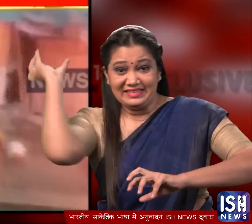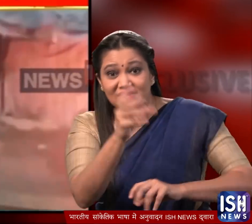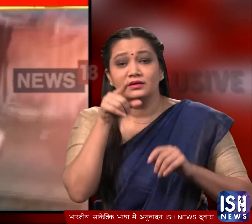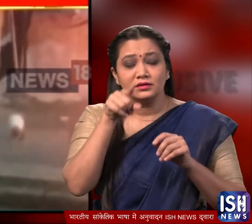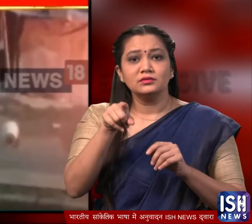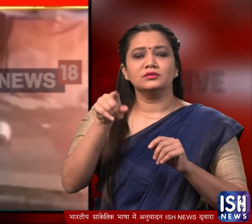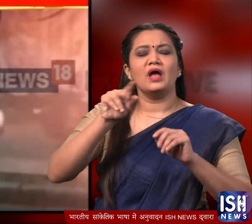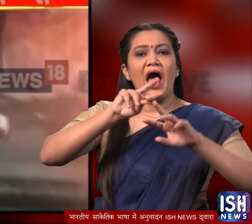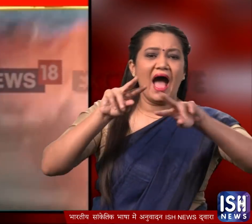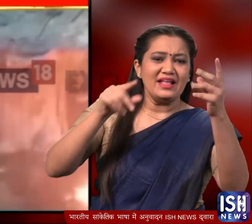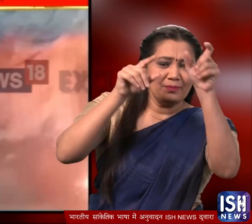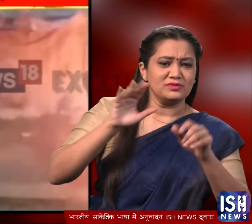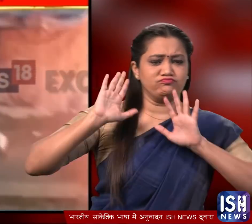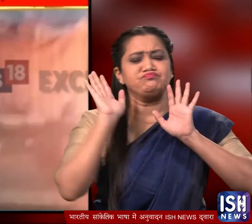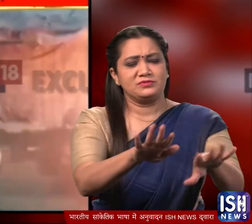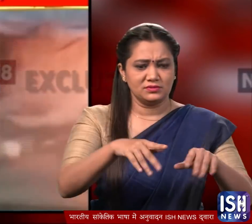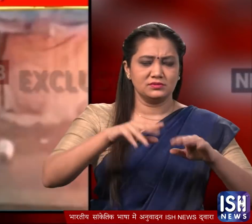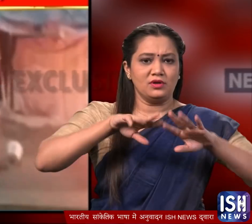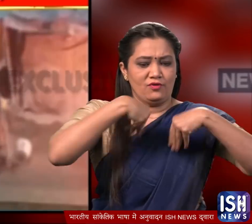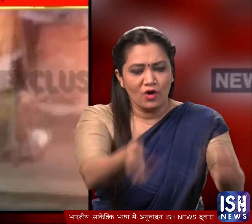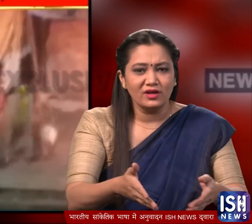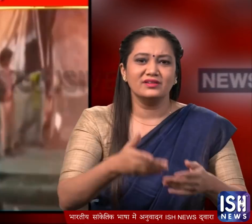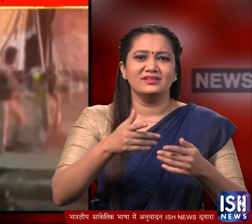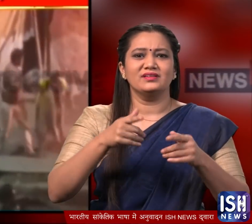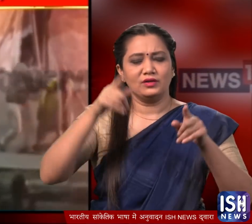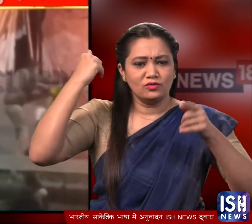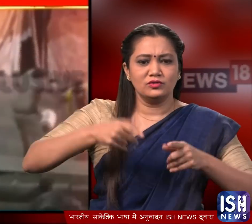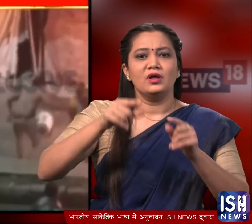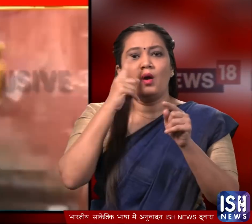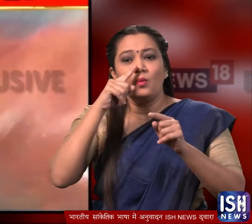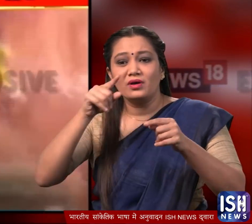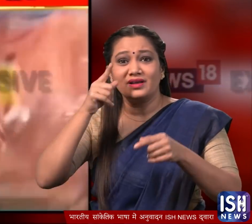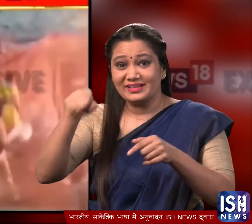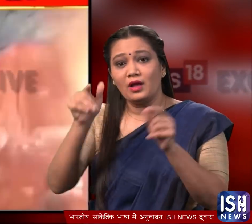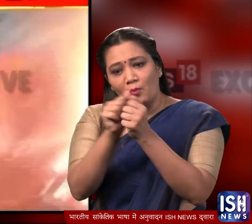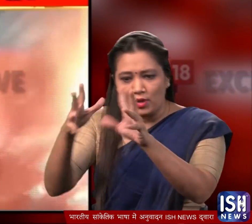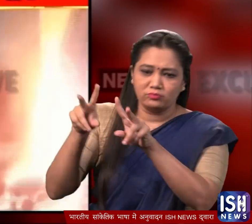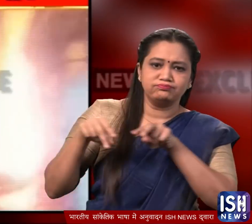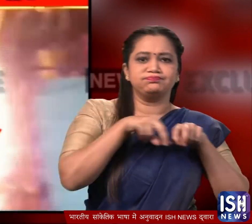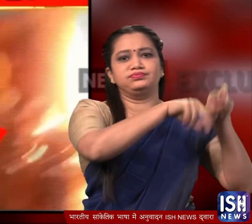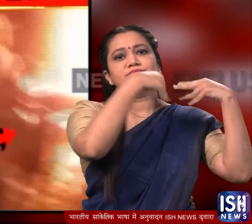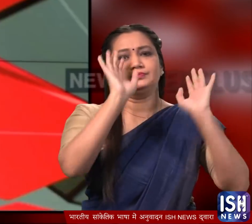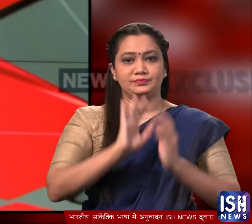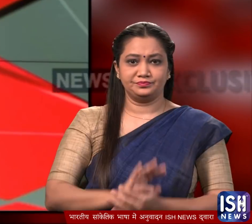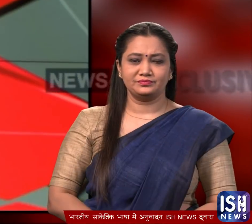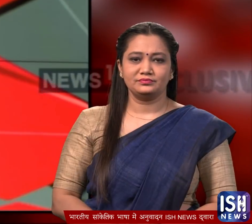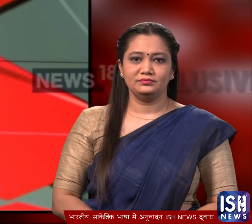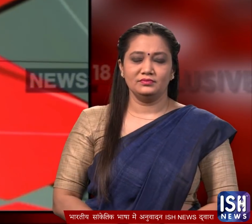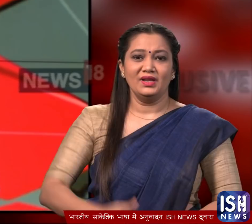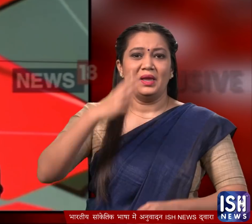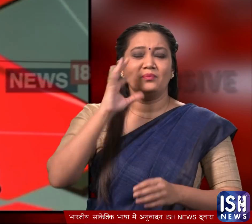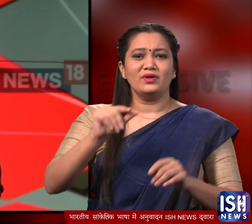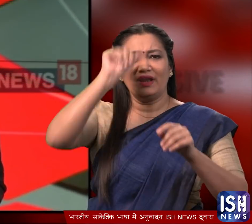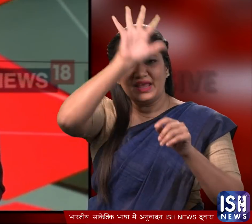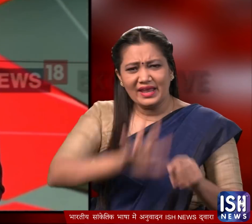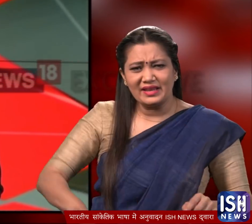ने पत्थरबाजी की थी उसने दूसरे आदमी को ढकेलकर सड़क पर गिरा दिया और फिर उस महिला के साथ वहां से चला गया।